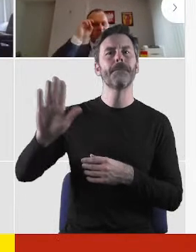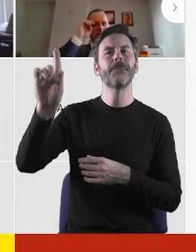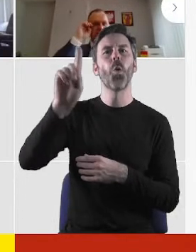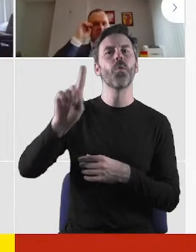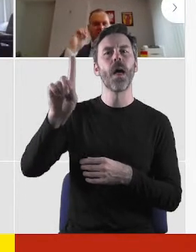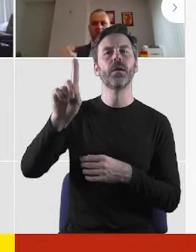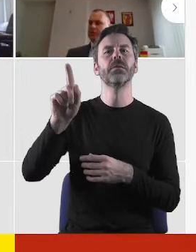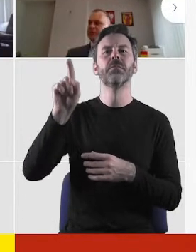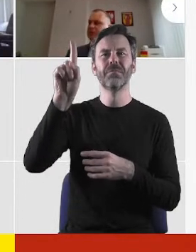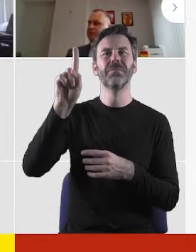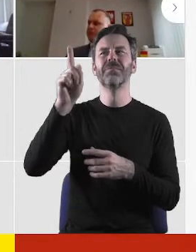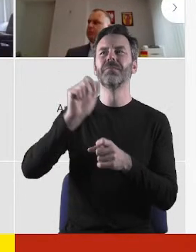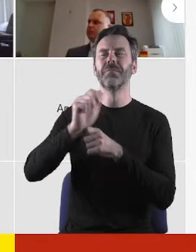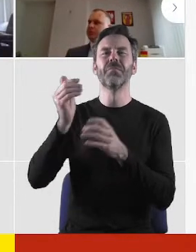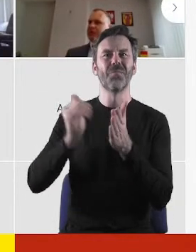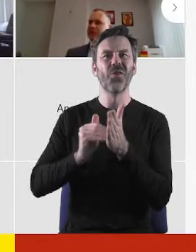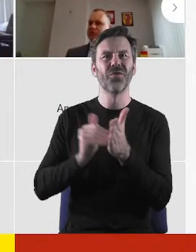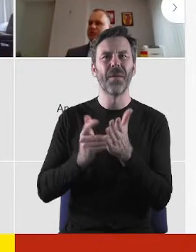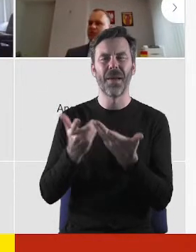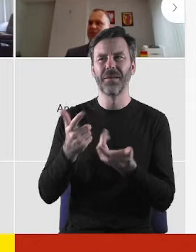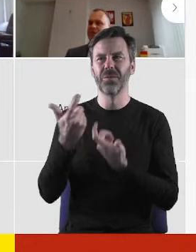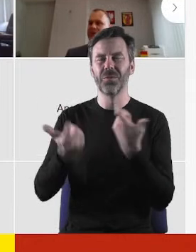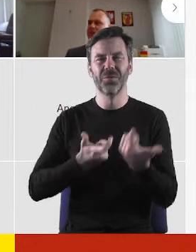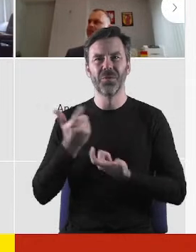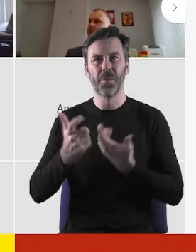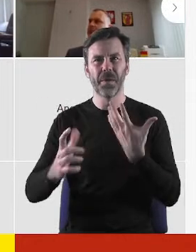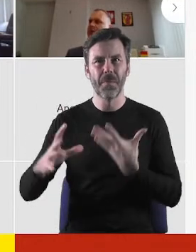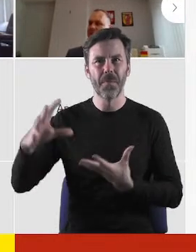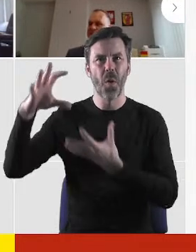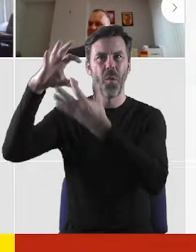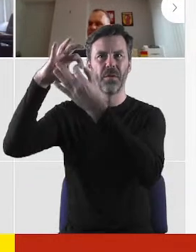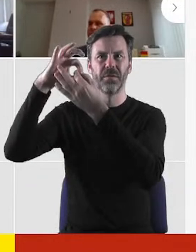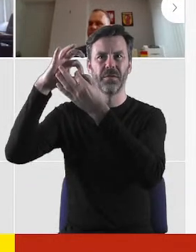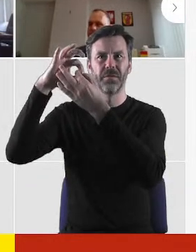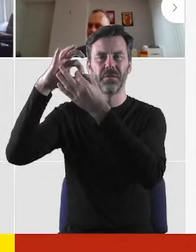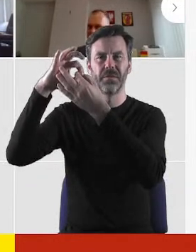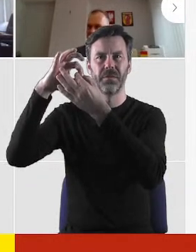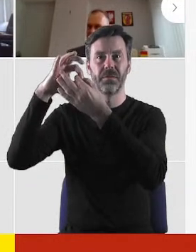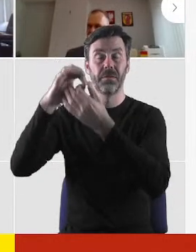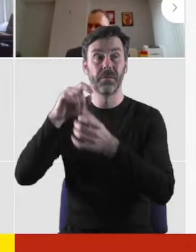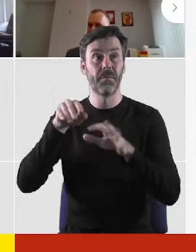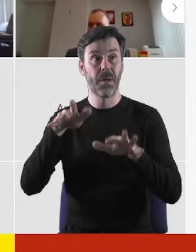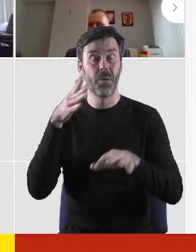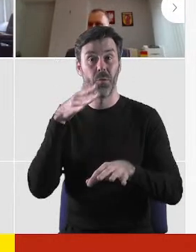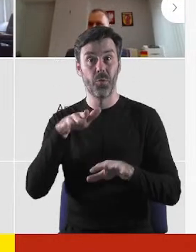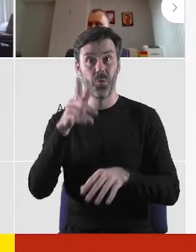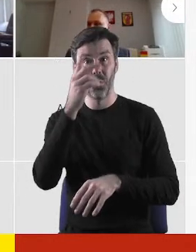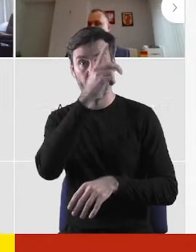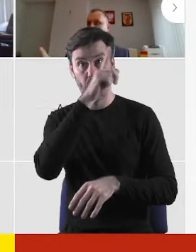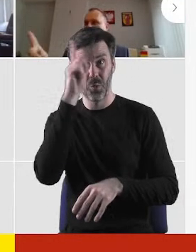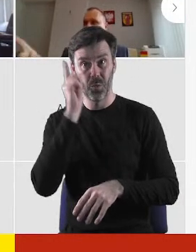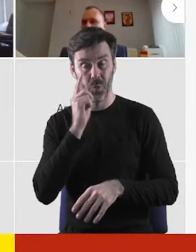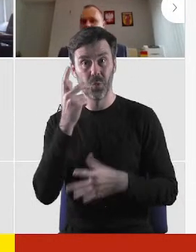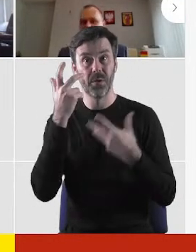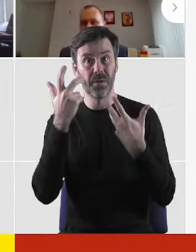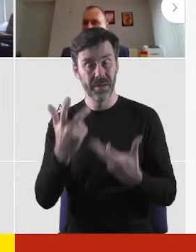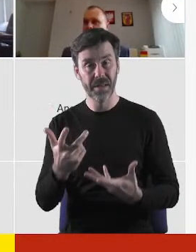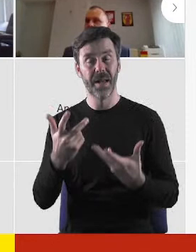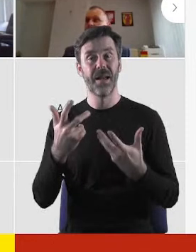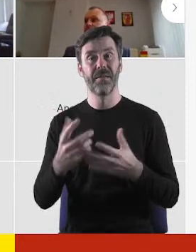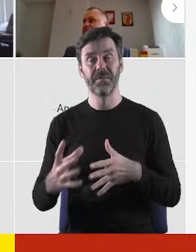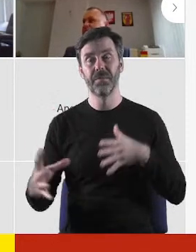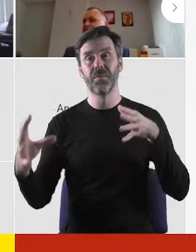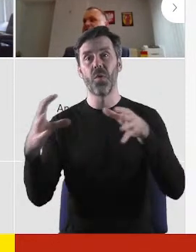jest na to zapotrzebowanie. Zapewniam, że nigdy jeszcze nie miałem tylu zainteresowanych siatką połączeń